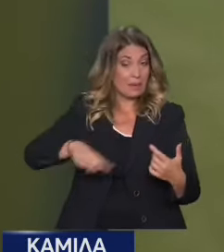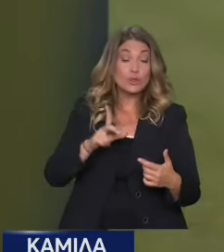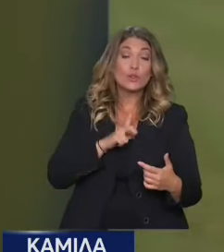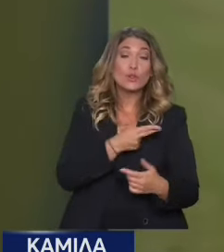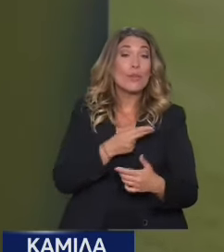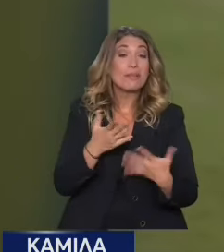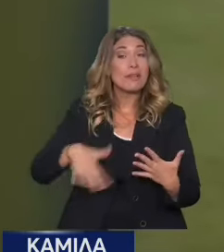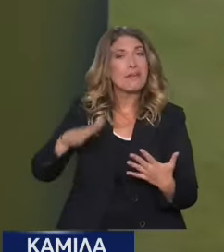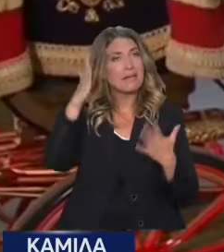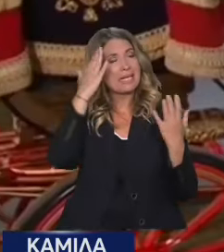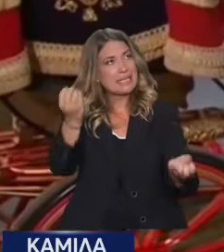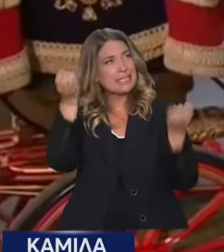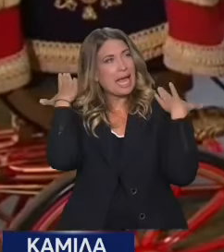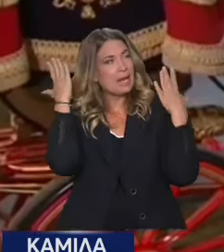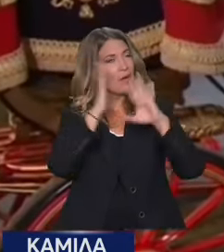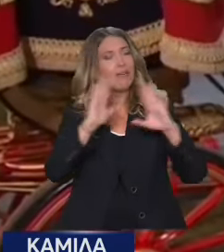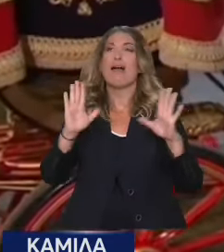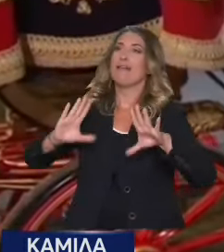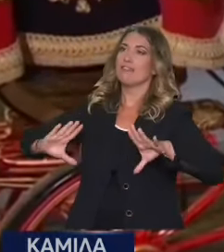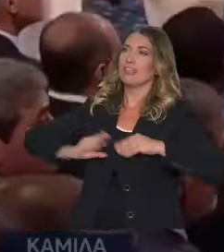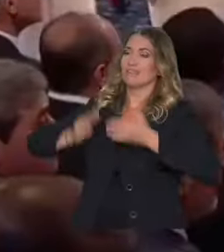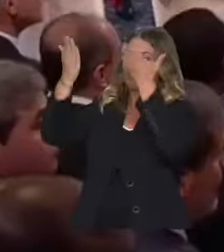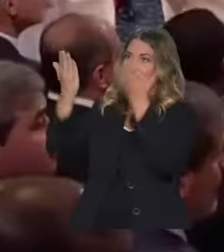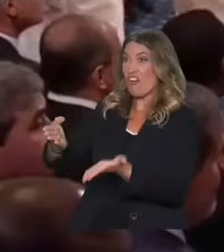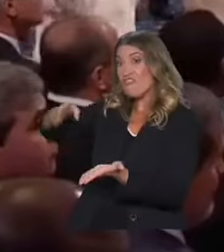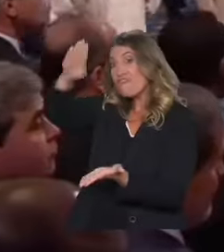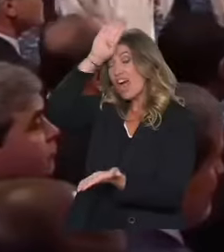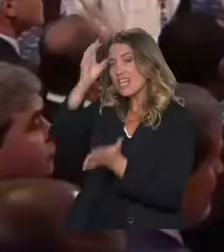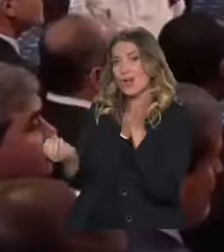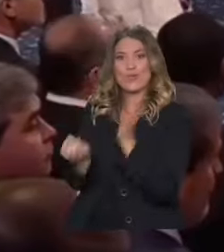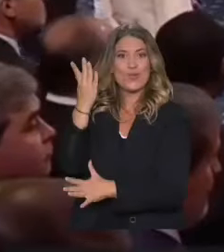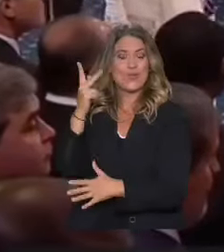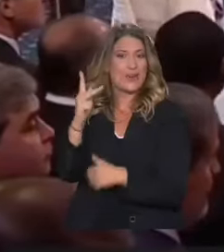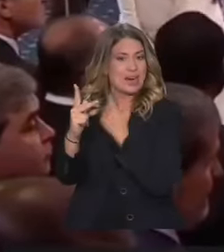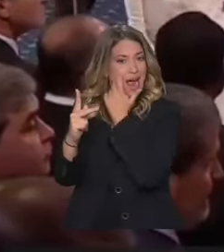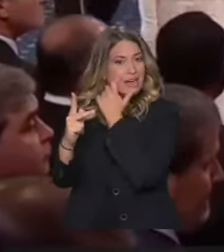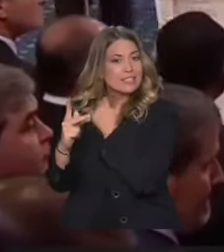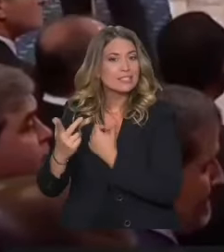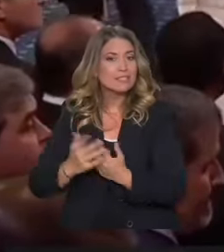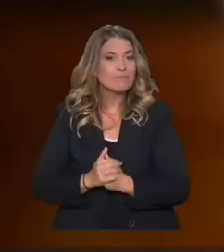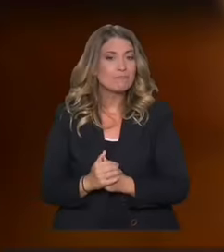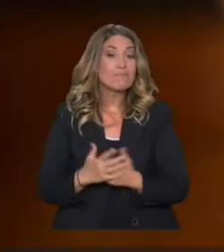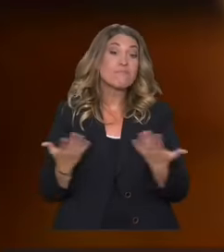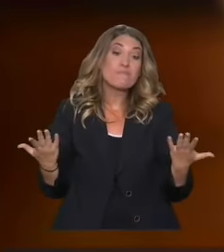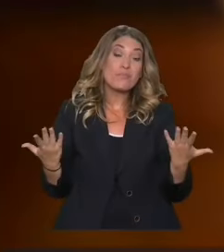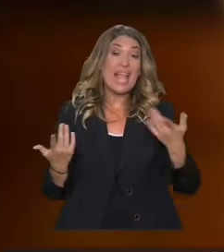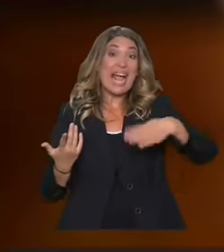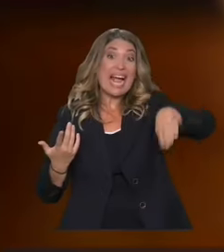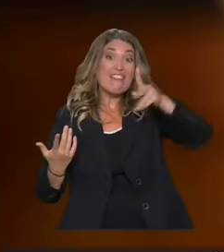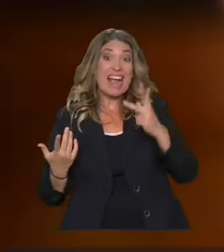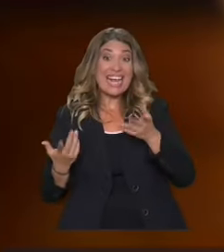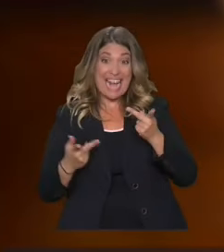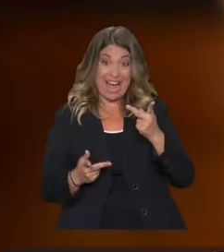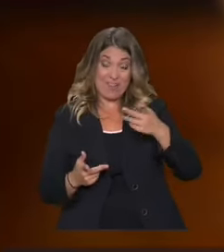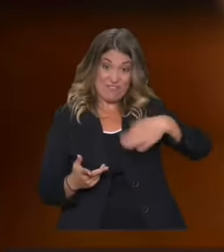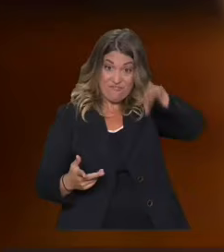της καρδιάς τους Νταϊάννα και θα αποδεχτούν τελικά ως βασίλισσά τους την Καμίλα Πάρκερ. The fact of the matter is that when Charles becomes